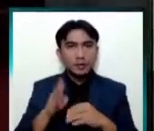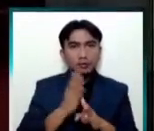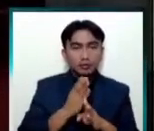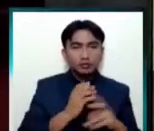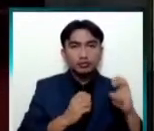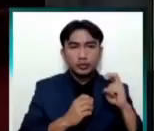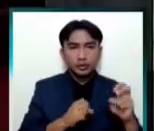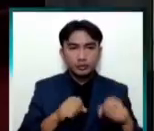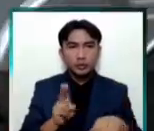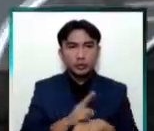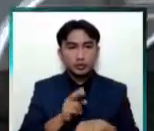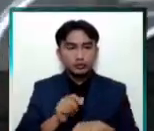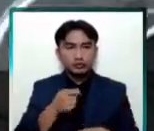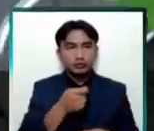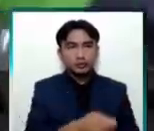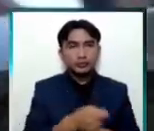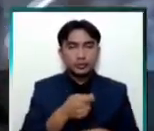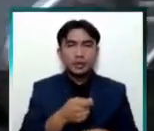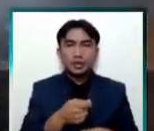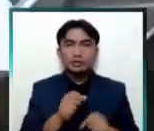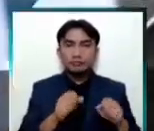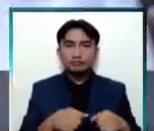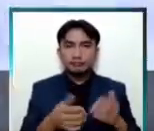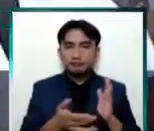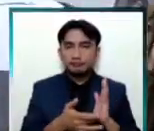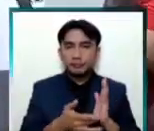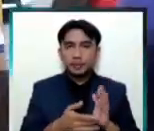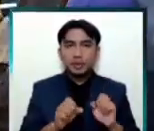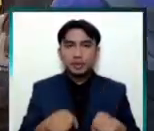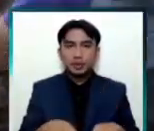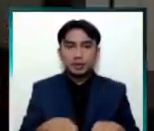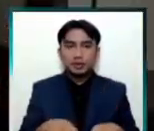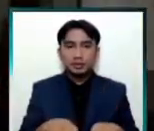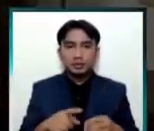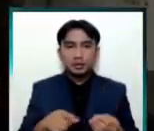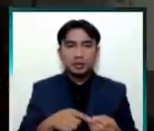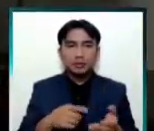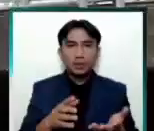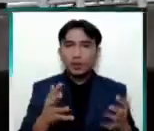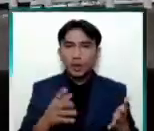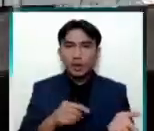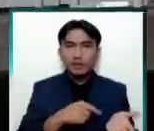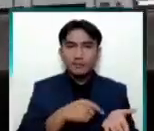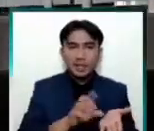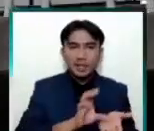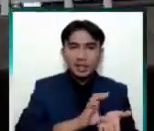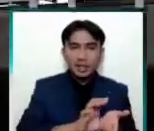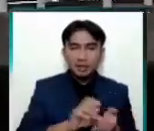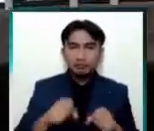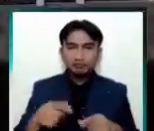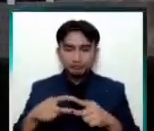itatagal ng pilot test bago tuluyang ipatupad. Layunin ang cashless payment na gawing mas convenient at mas maraming option